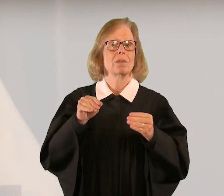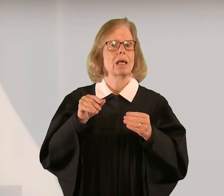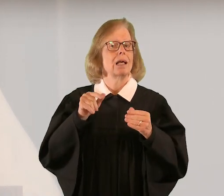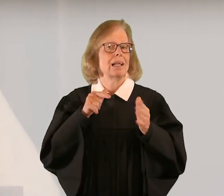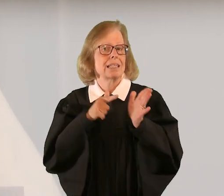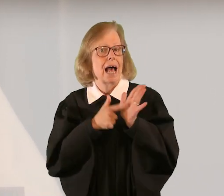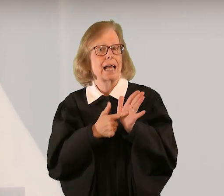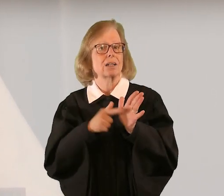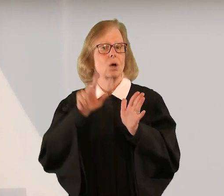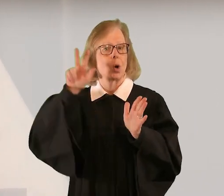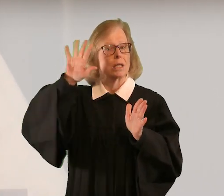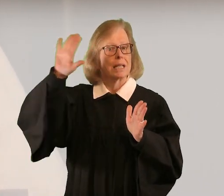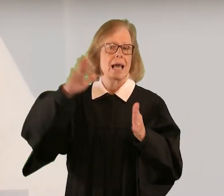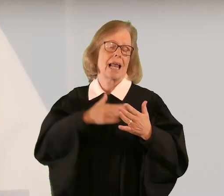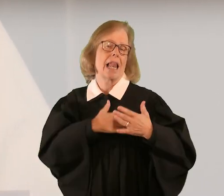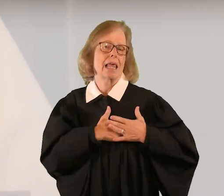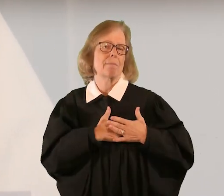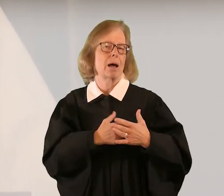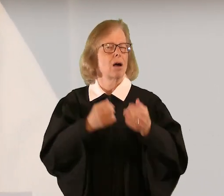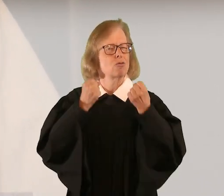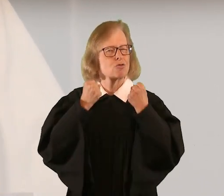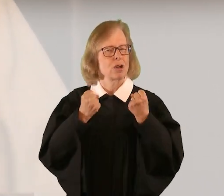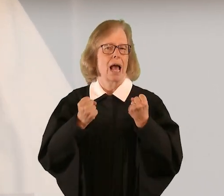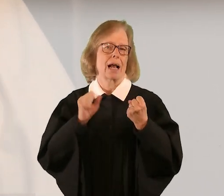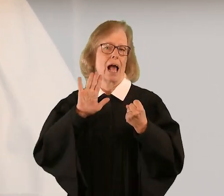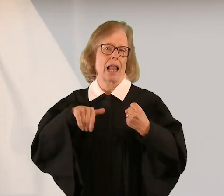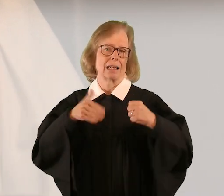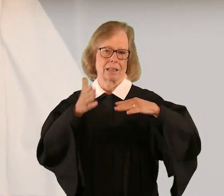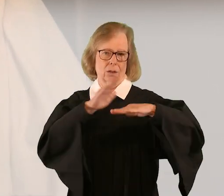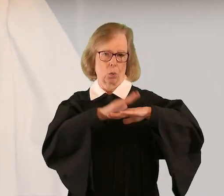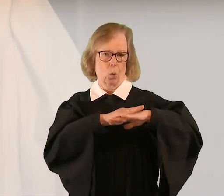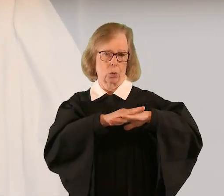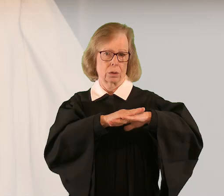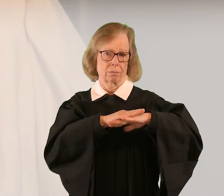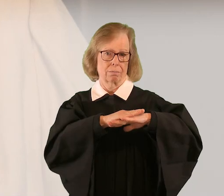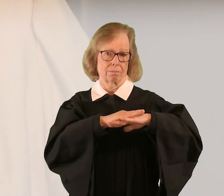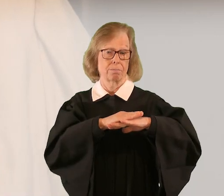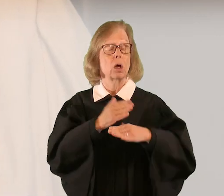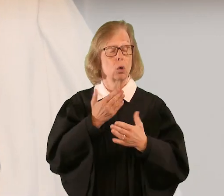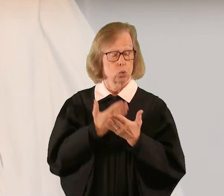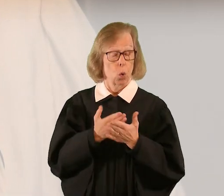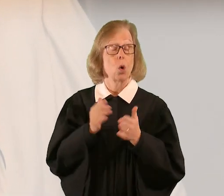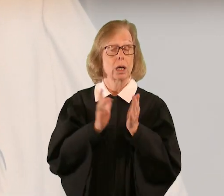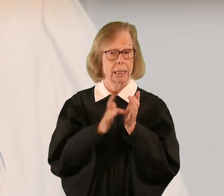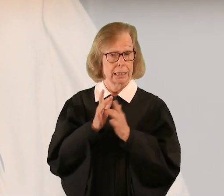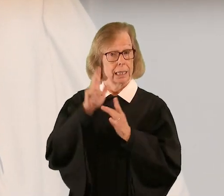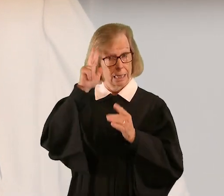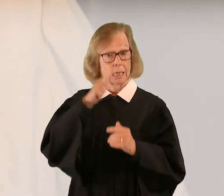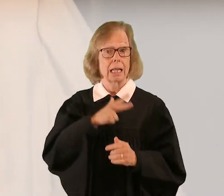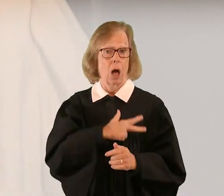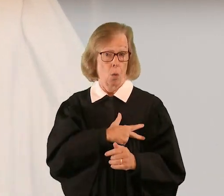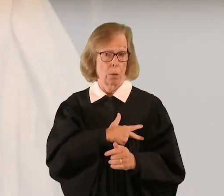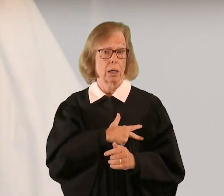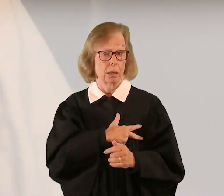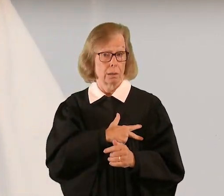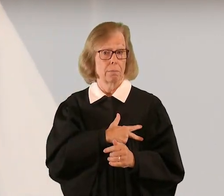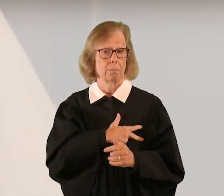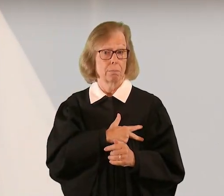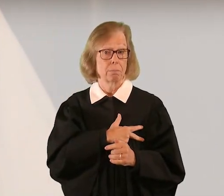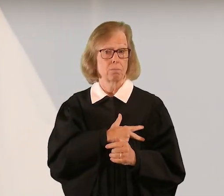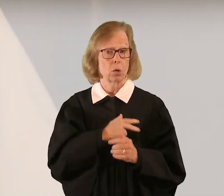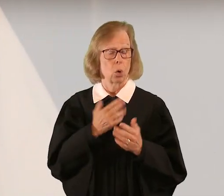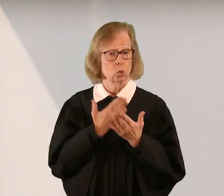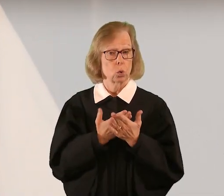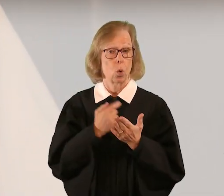ist stärker. Das ist der Beginn des christlichen Glaubens und damit verändert sich unser